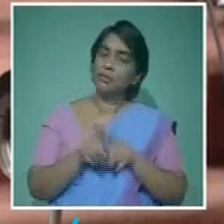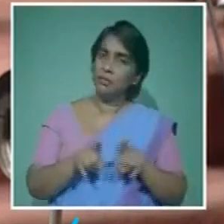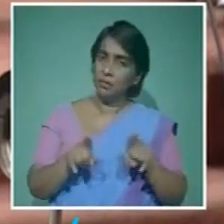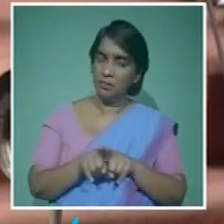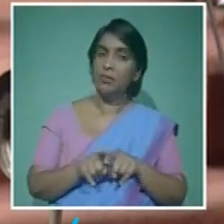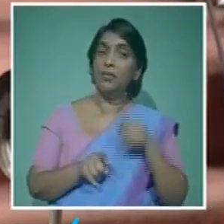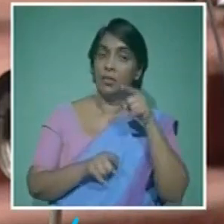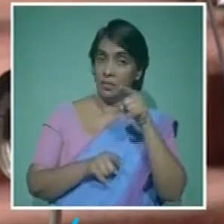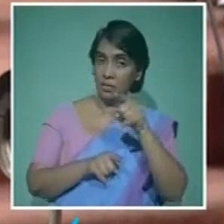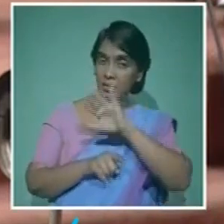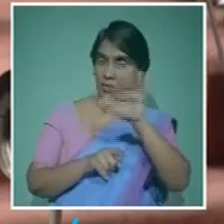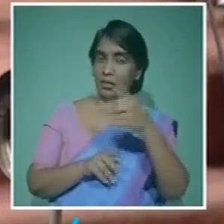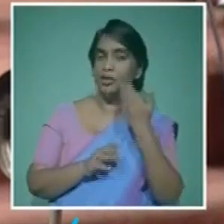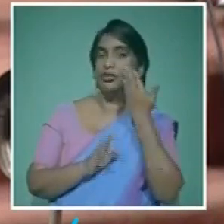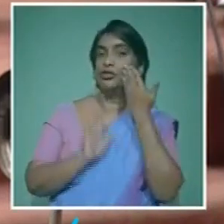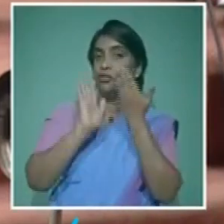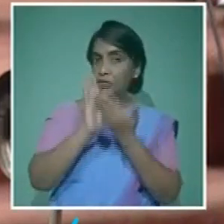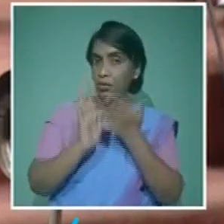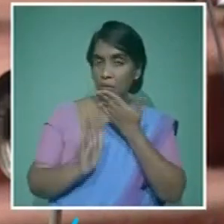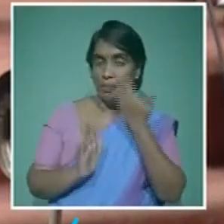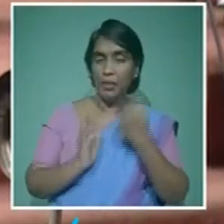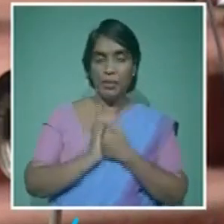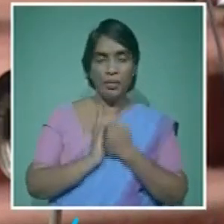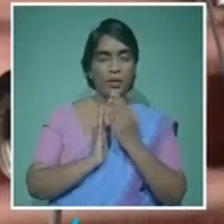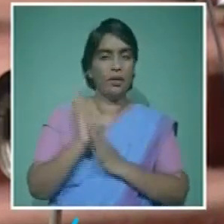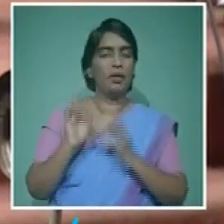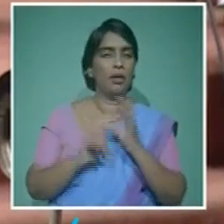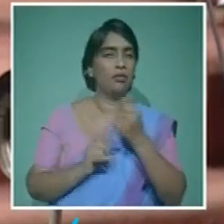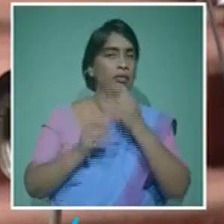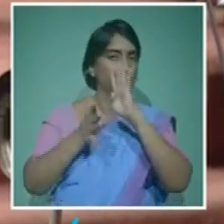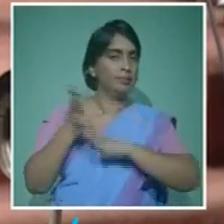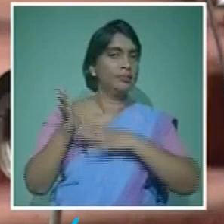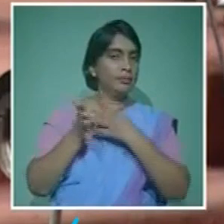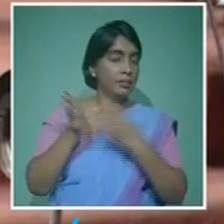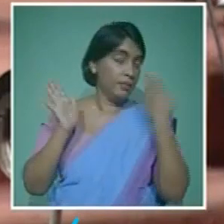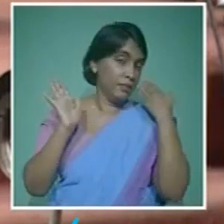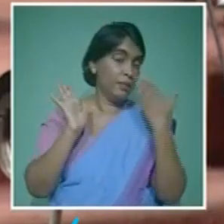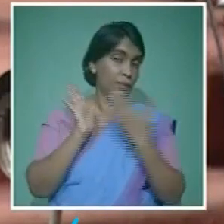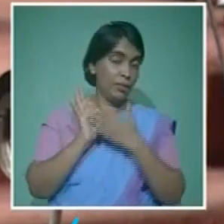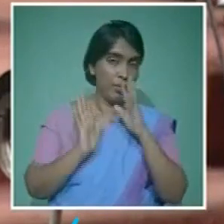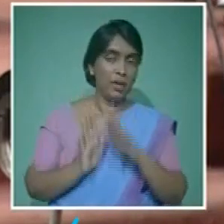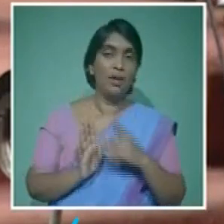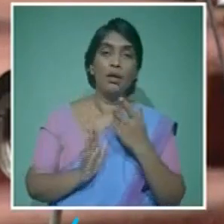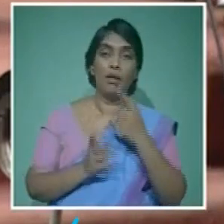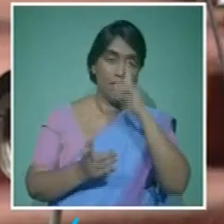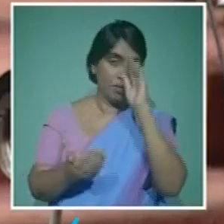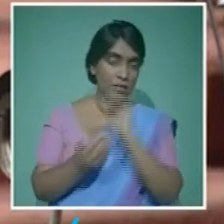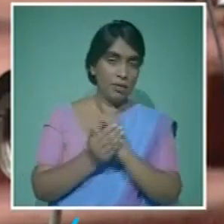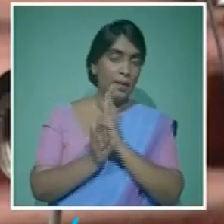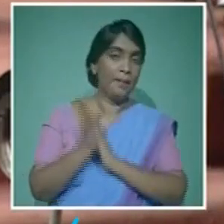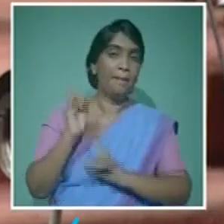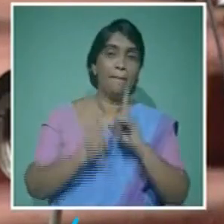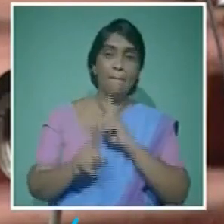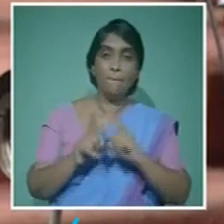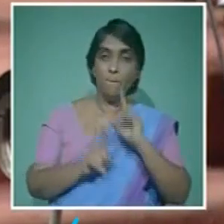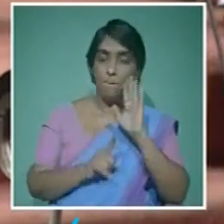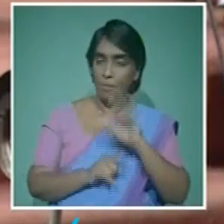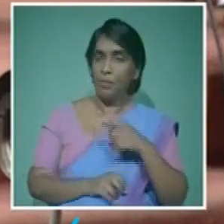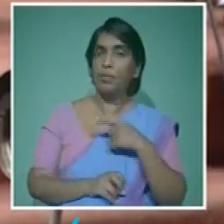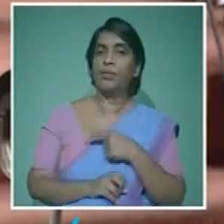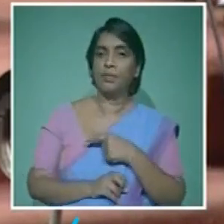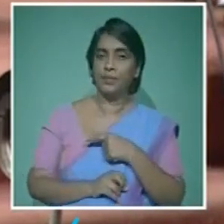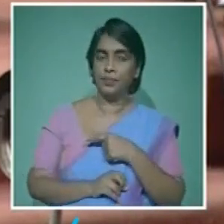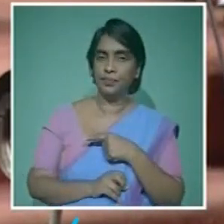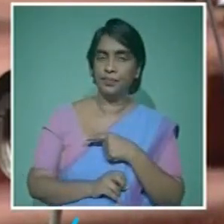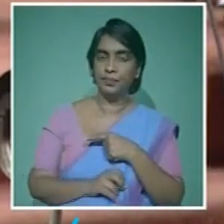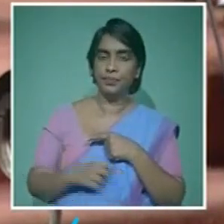என்றால், இந்த வரவு செலவு திட்டத்திலே பாதுகாப்பு அமைச்சுக்கு, அது